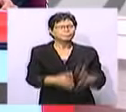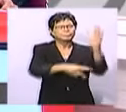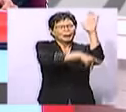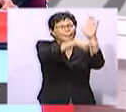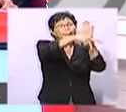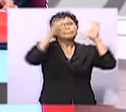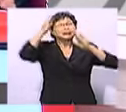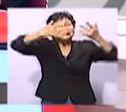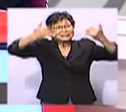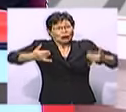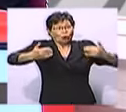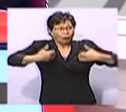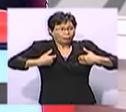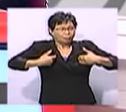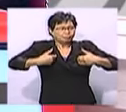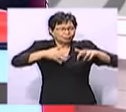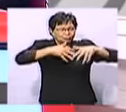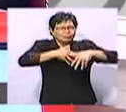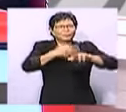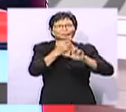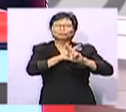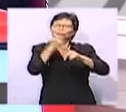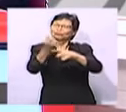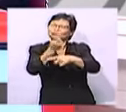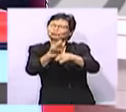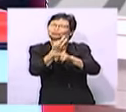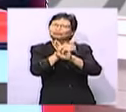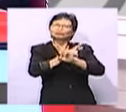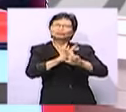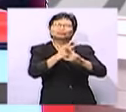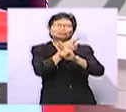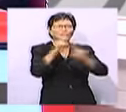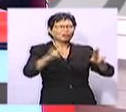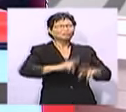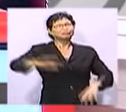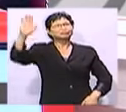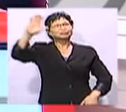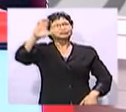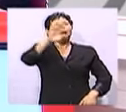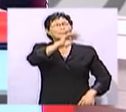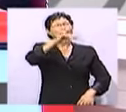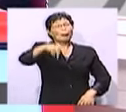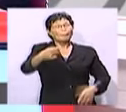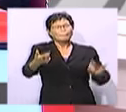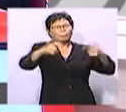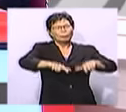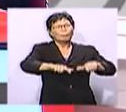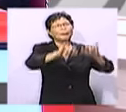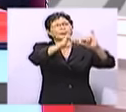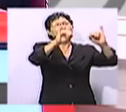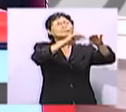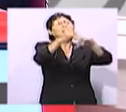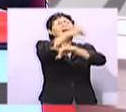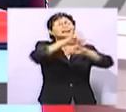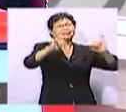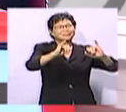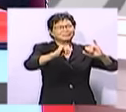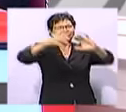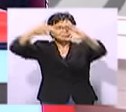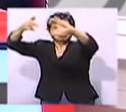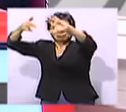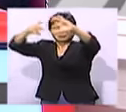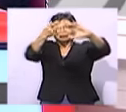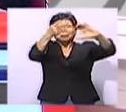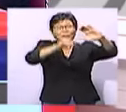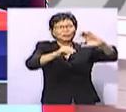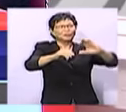Parlimen Malaysia hari ini mengadakan rapta persiapan bagi Majlis Angkat Sumpah Ahli Dewan Rakyat yang akan berlangsung pada Isnin ini. Tinjauan kru RTM